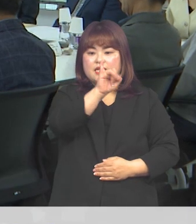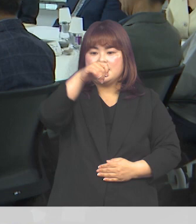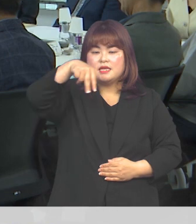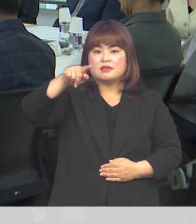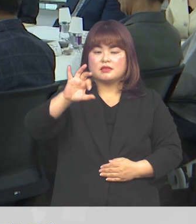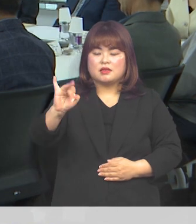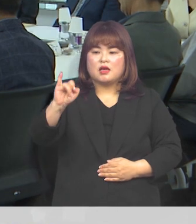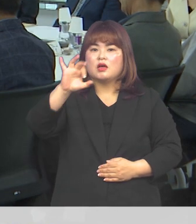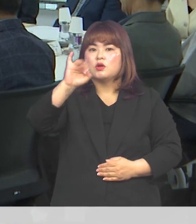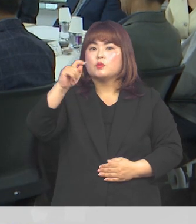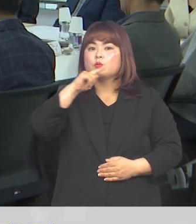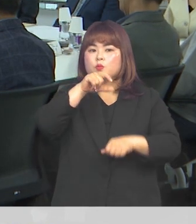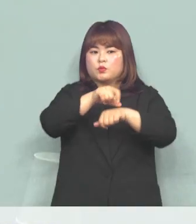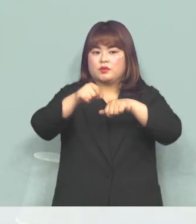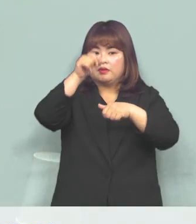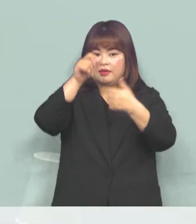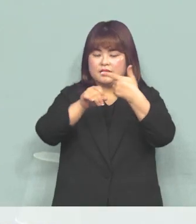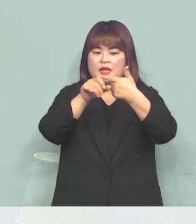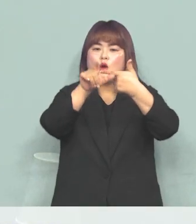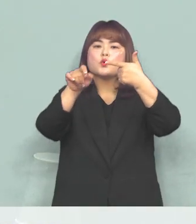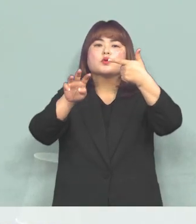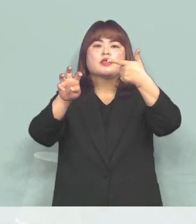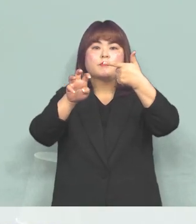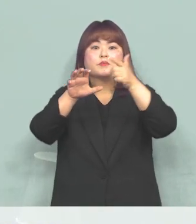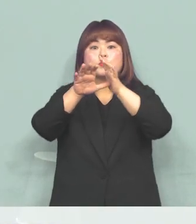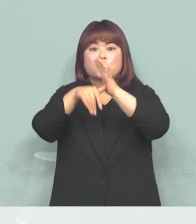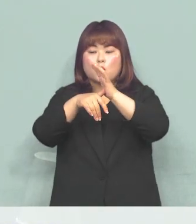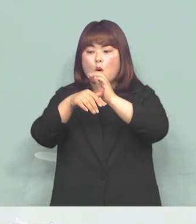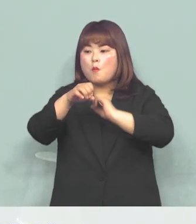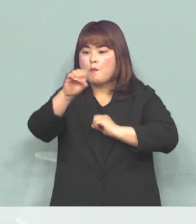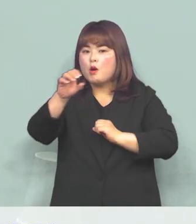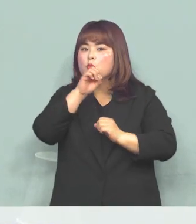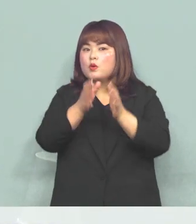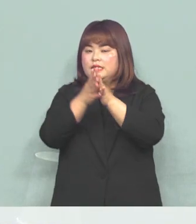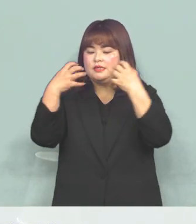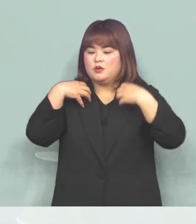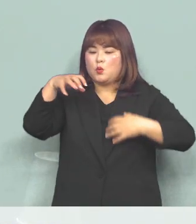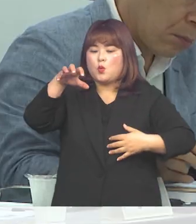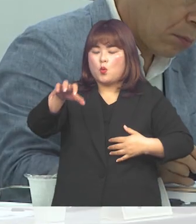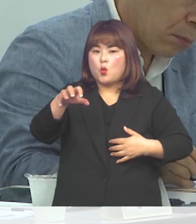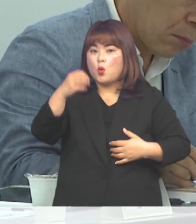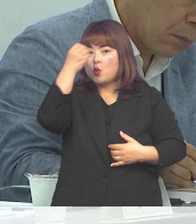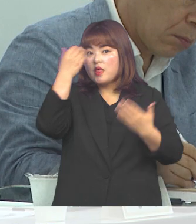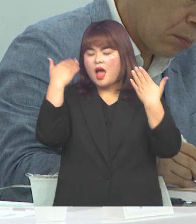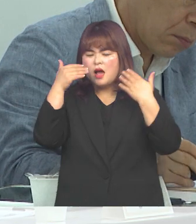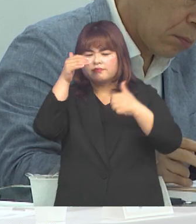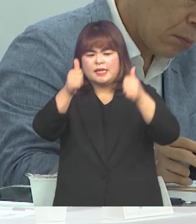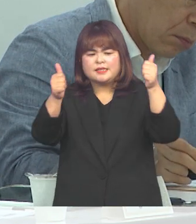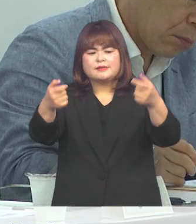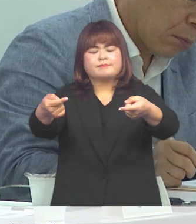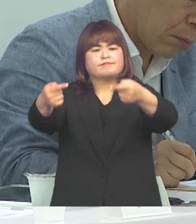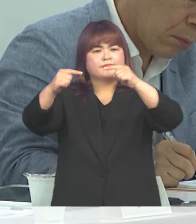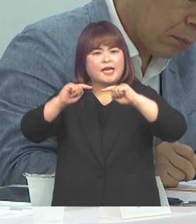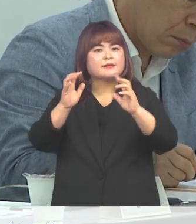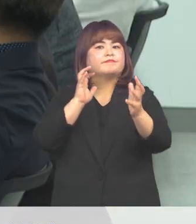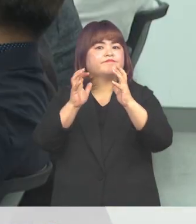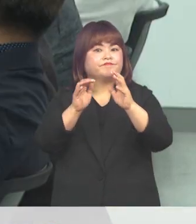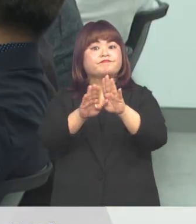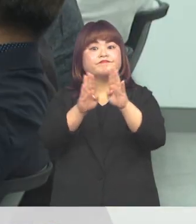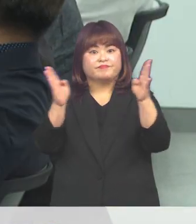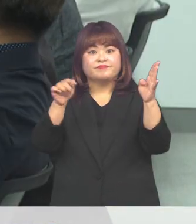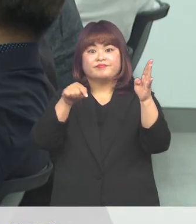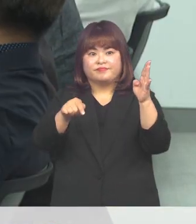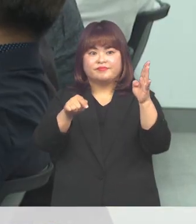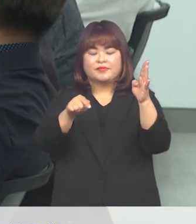이상일 용인특례시장은 30일 시청 제1별관 회의실에서 지역 내 고등학교장들을 초청해 간담회를 열었습니다.